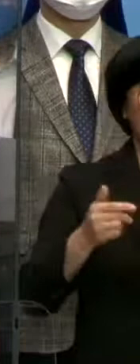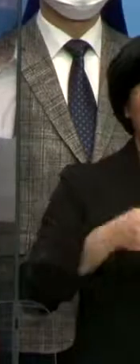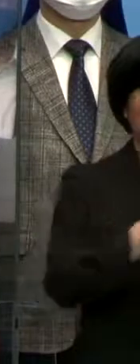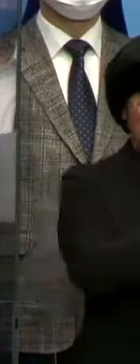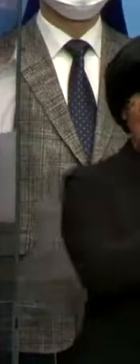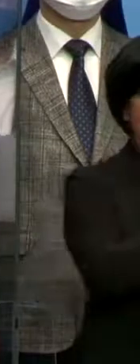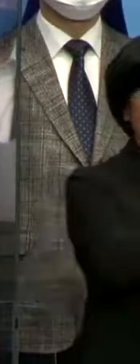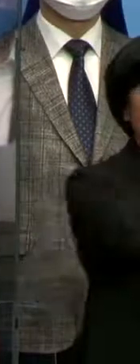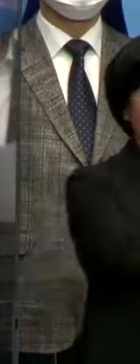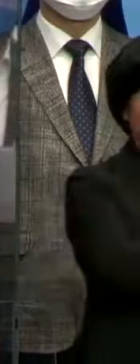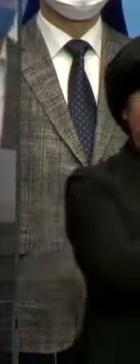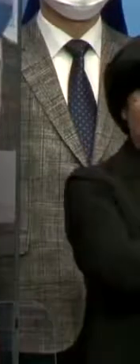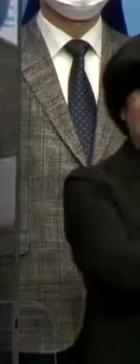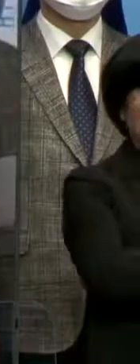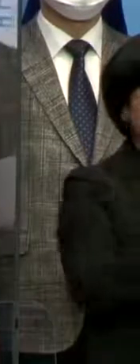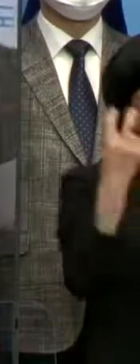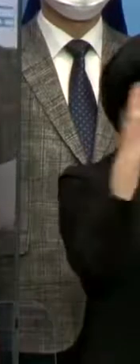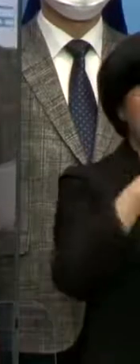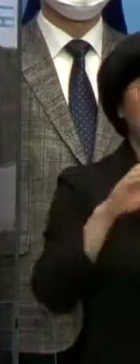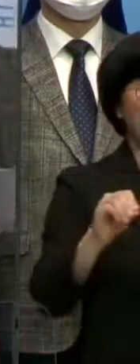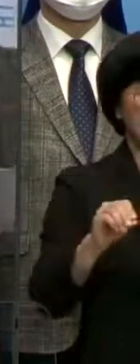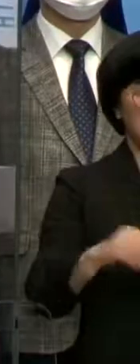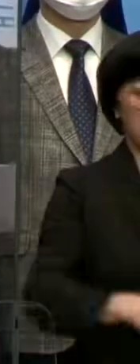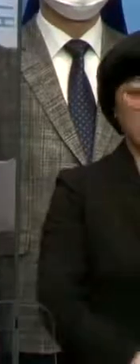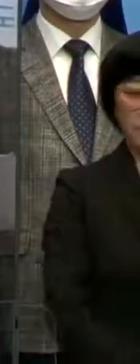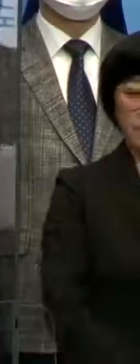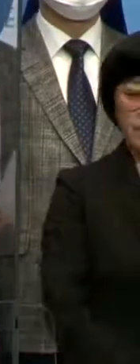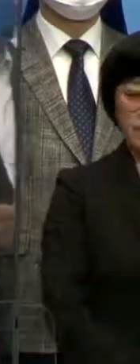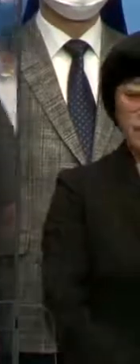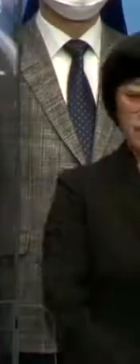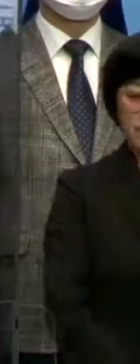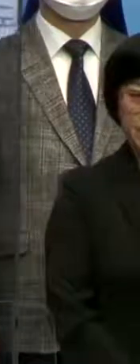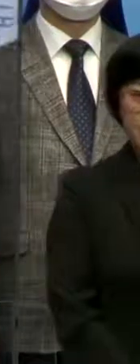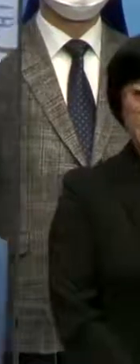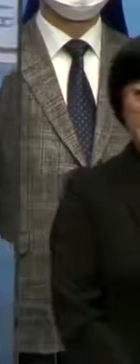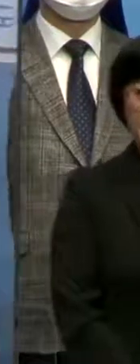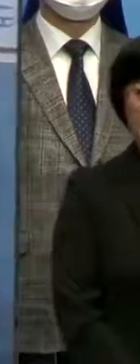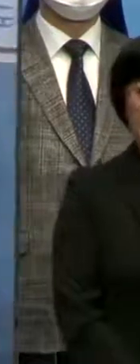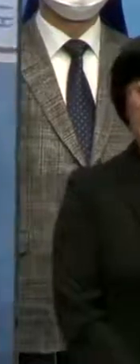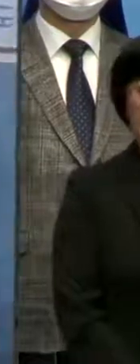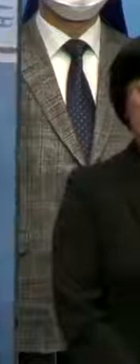주장으로 결국 심의가 멈춰버렸습니다.